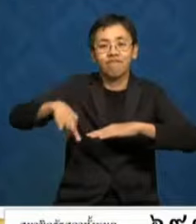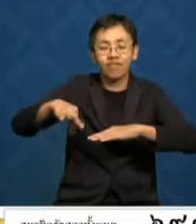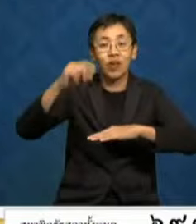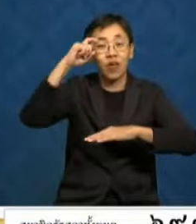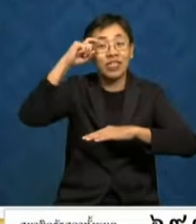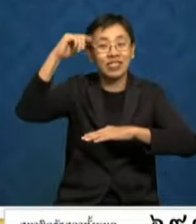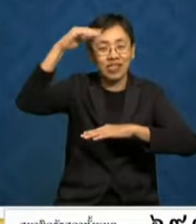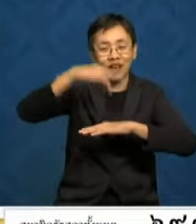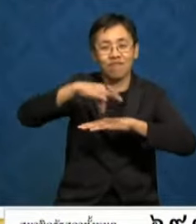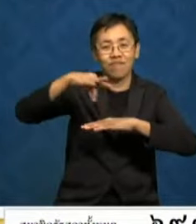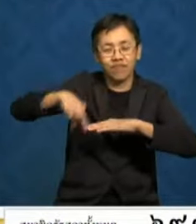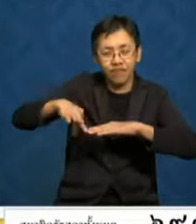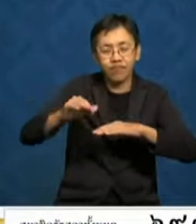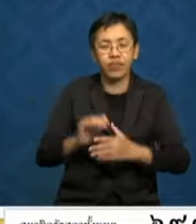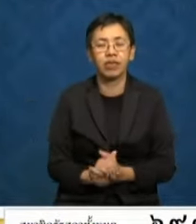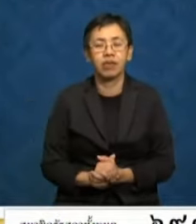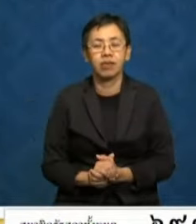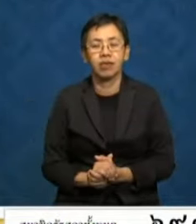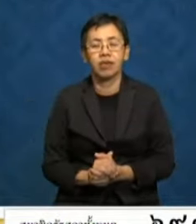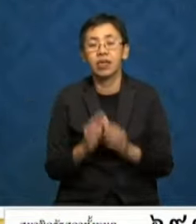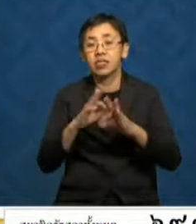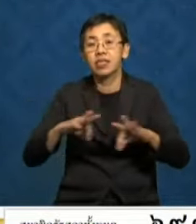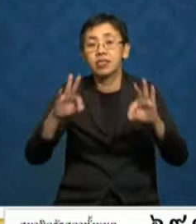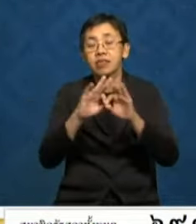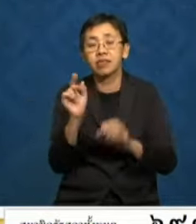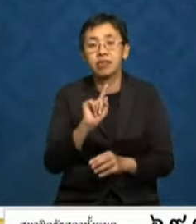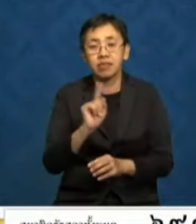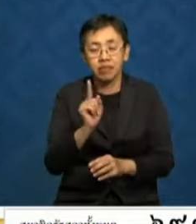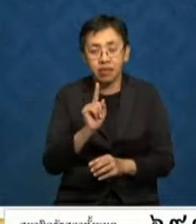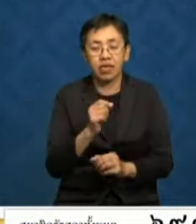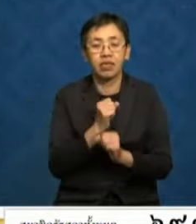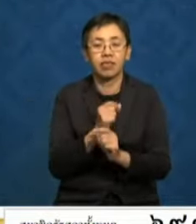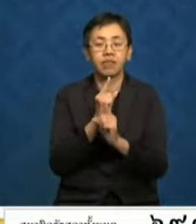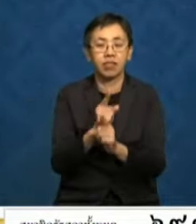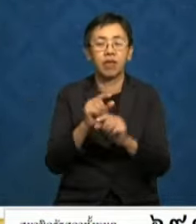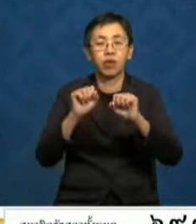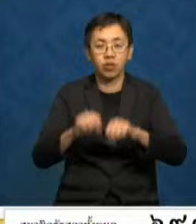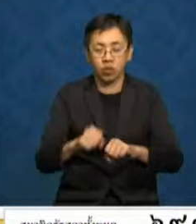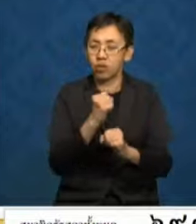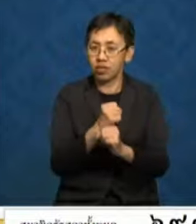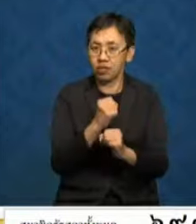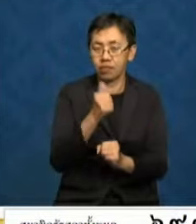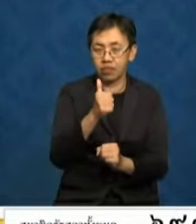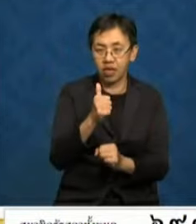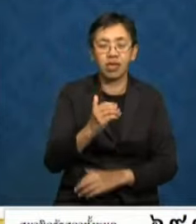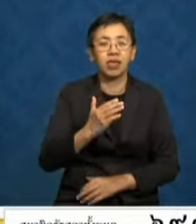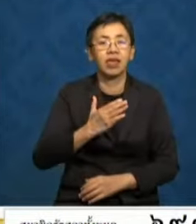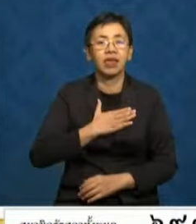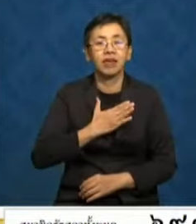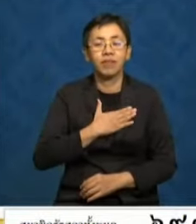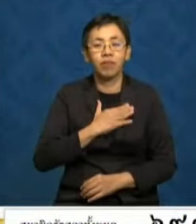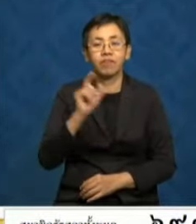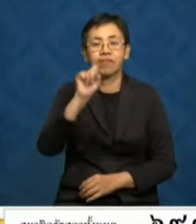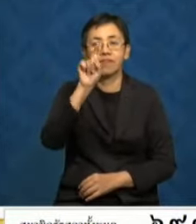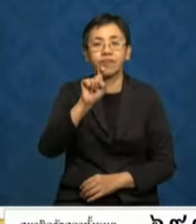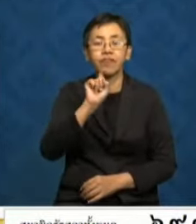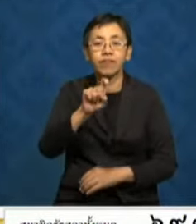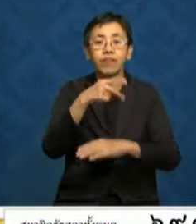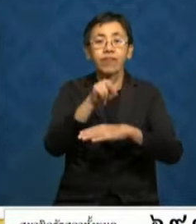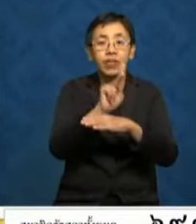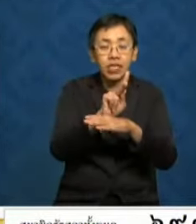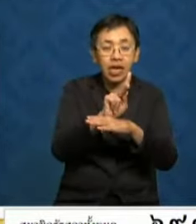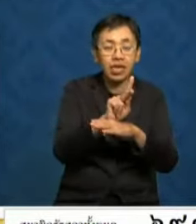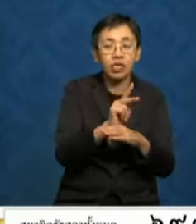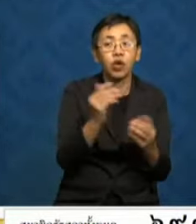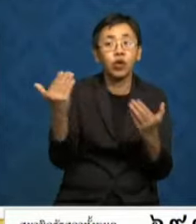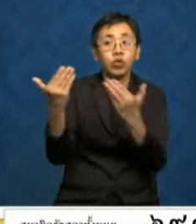ทั้งหมดทั้งมวลที่กล่าวมาครับสิ่งที่สำคัญที่สุดก็คือการปฏิบัติตามความตกลงนี้ให้ได้ผมจึงจะเป็นที่จะต้องตั้งคำถามผ่านท่านประธานไปยังรัฐบาล